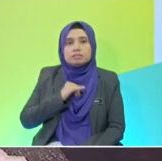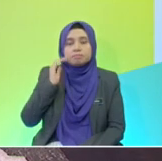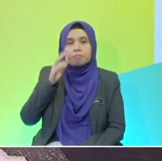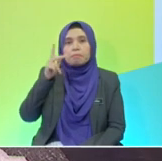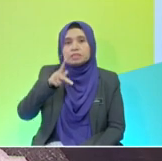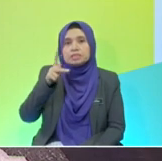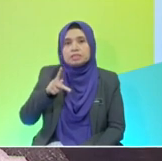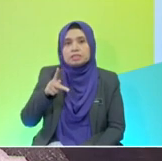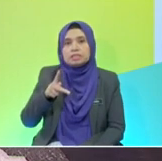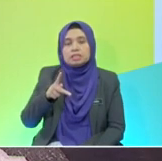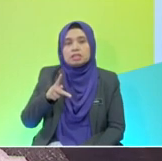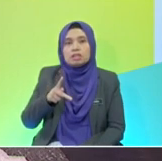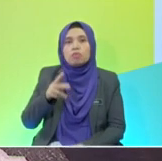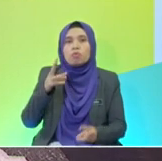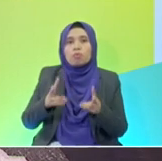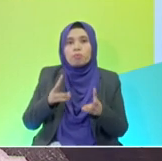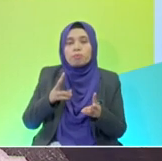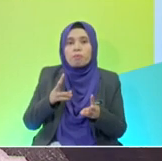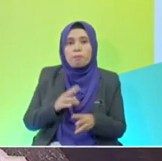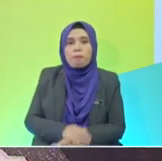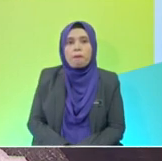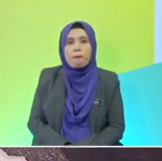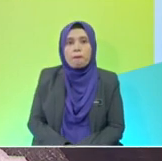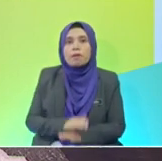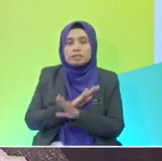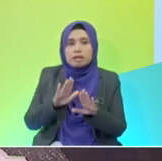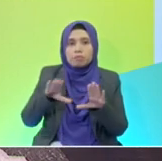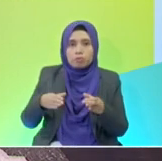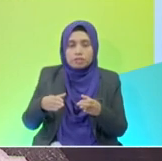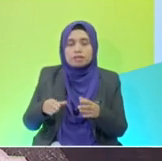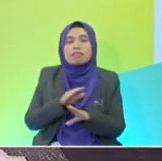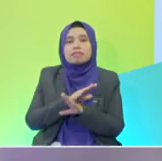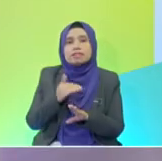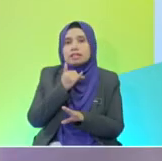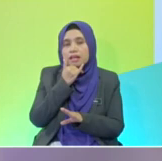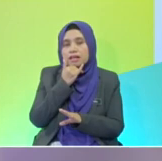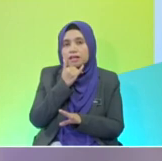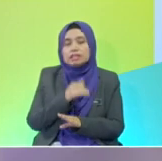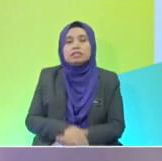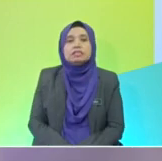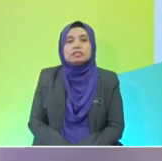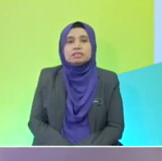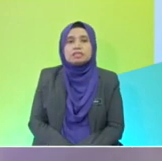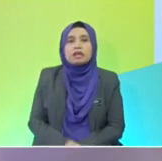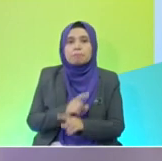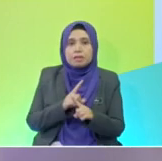pastikan murid-murid saya walaupun begitu kadang-kadang tak buat pun tak salah sebenarnya Tapi saya akan